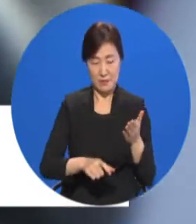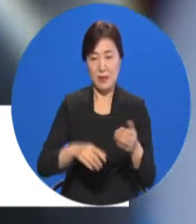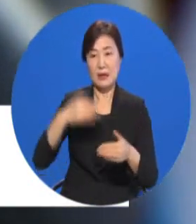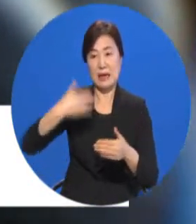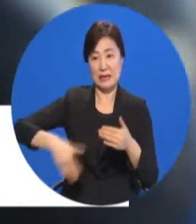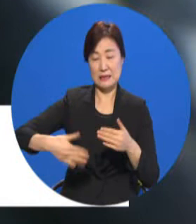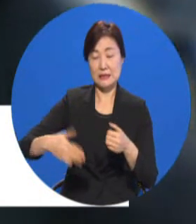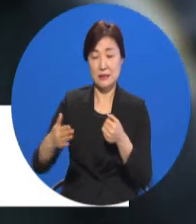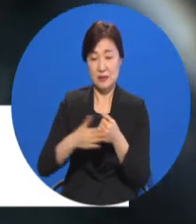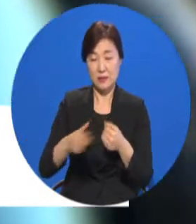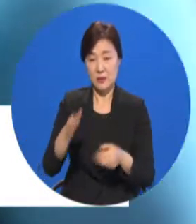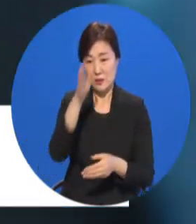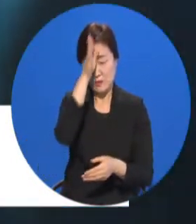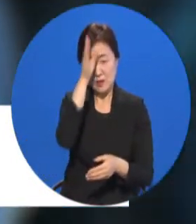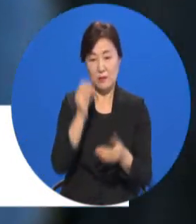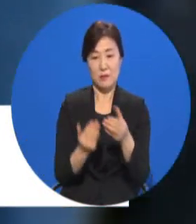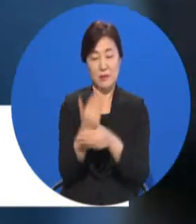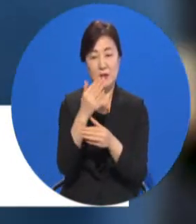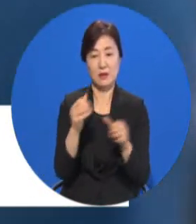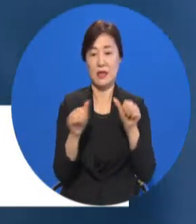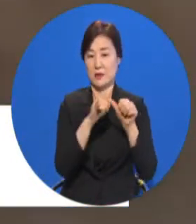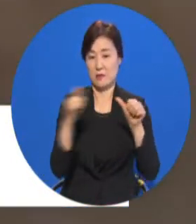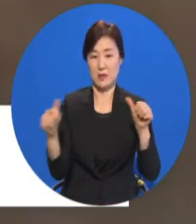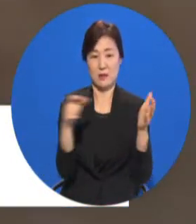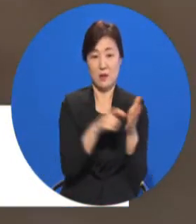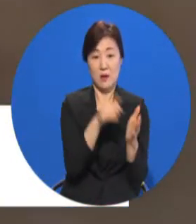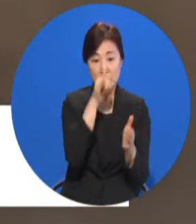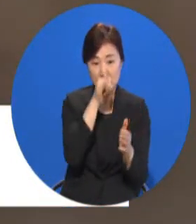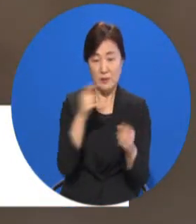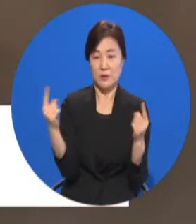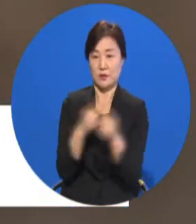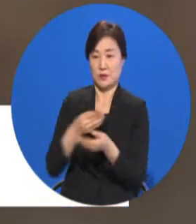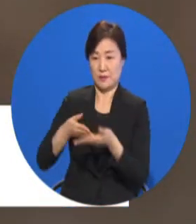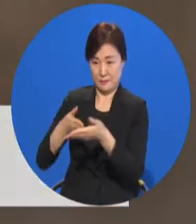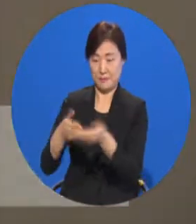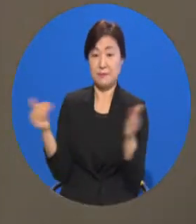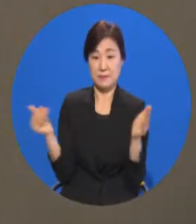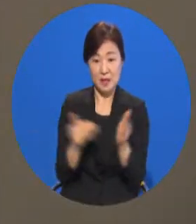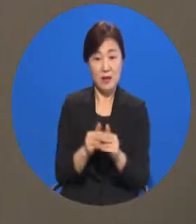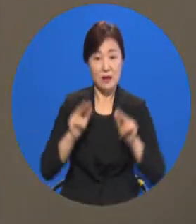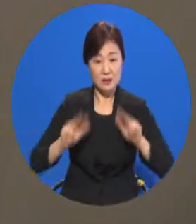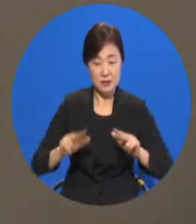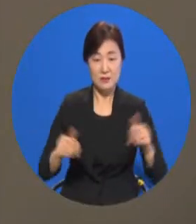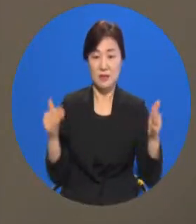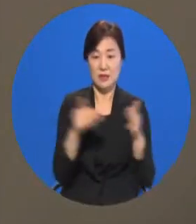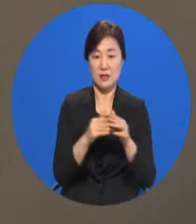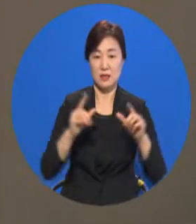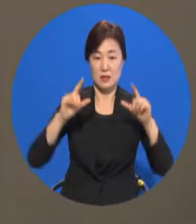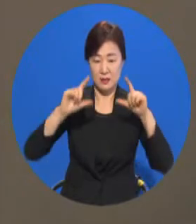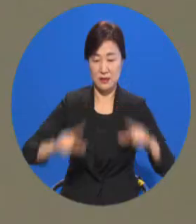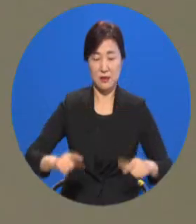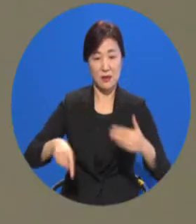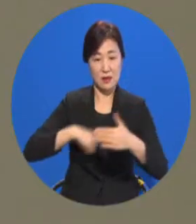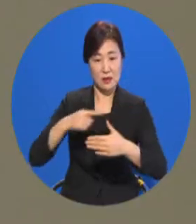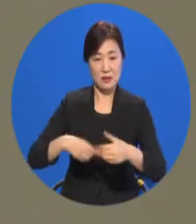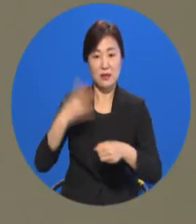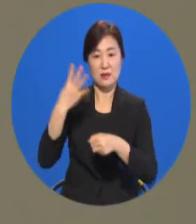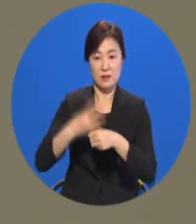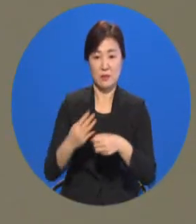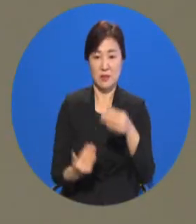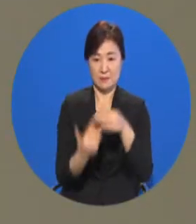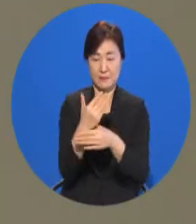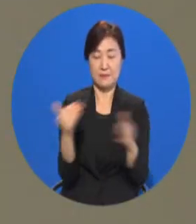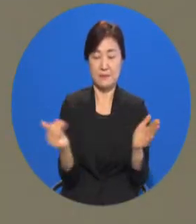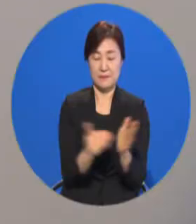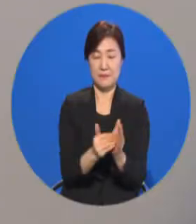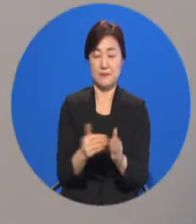않아 확진자가 5명으로 표기돼 정부에 수정을 요청했으며 현재까지 도내 확진자는 4명이라고